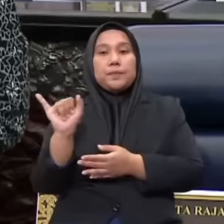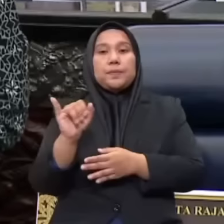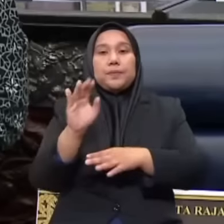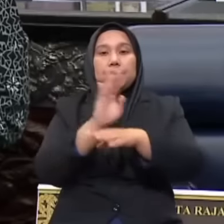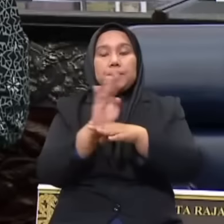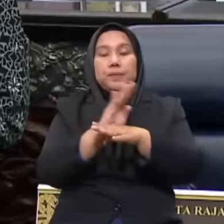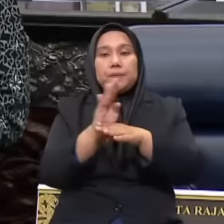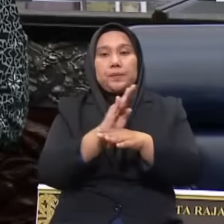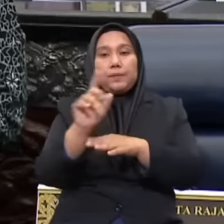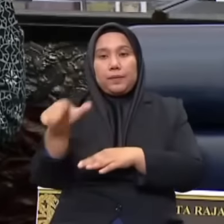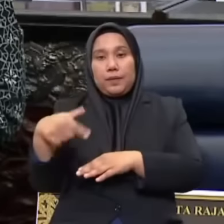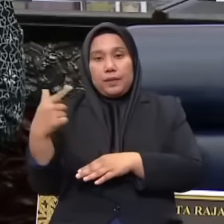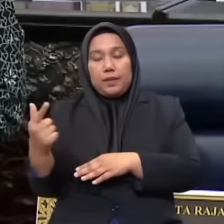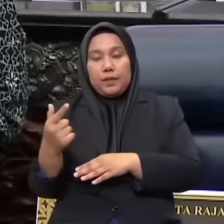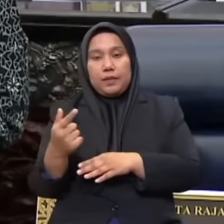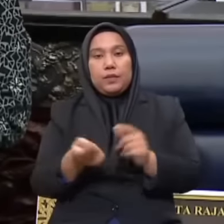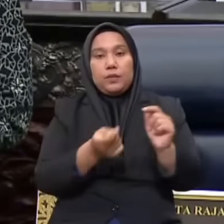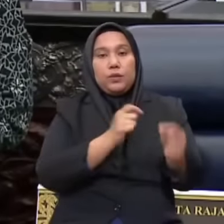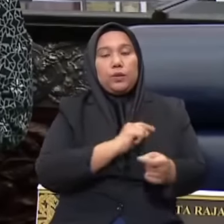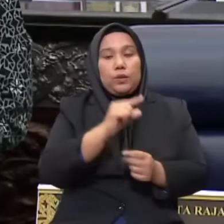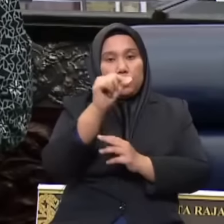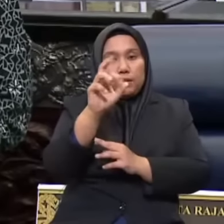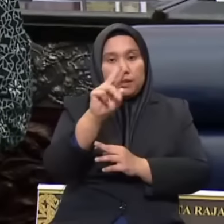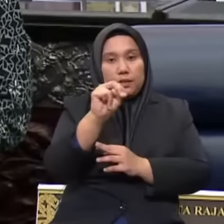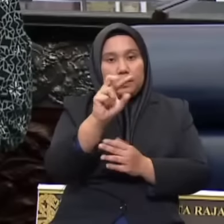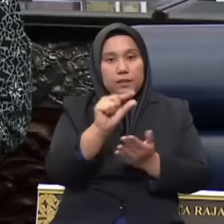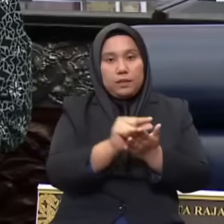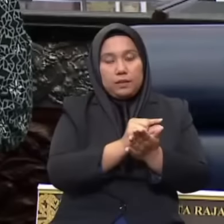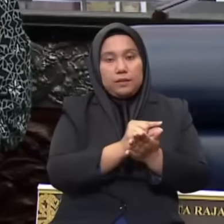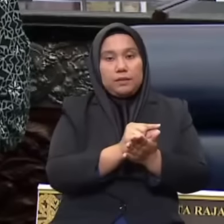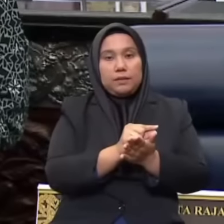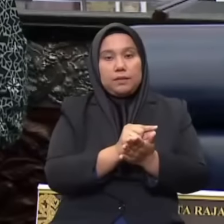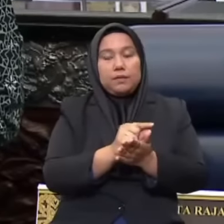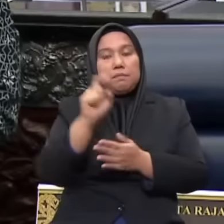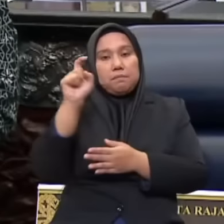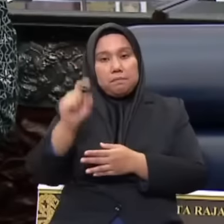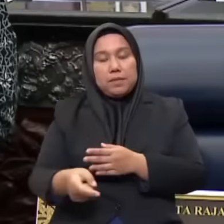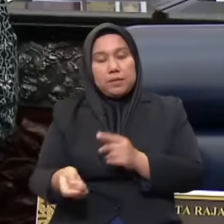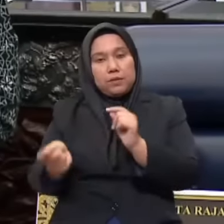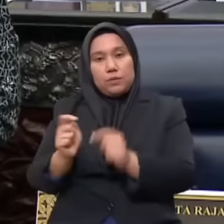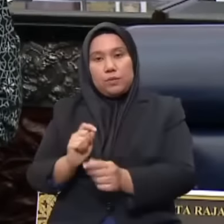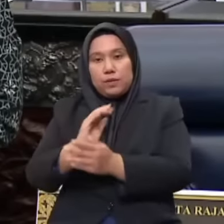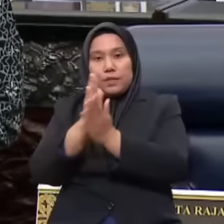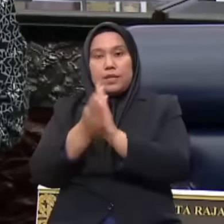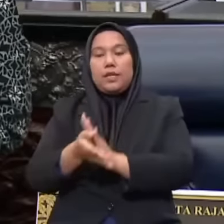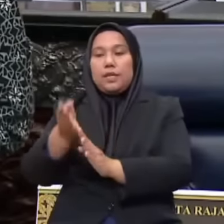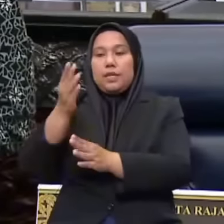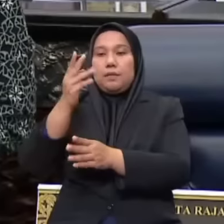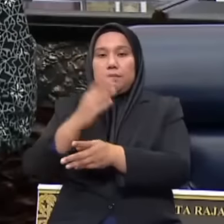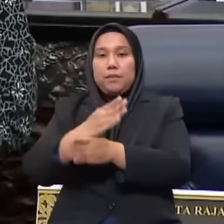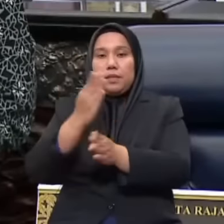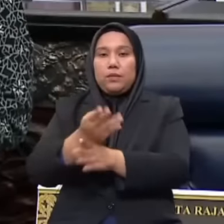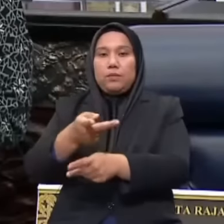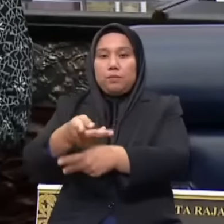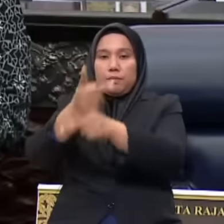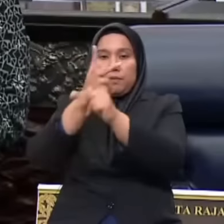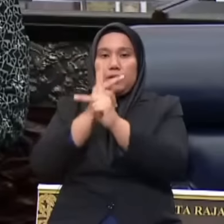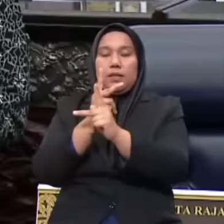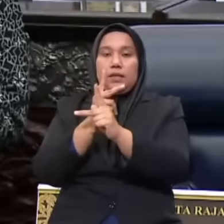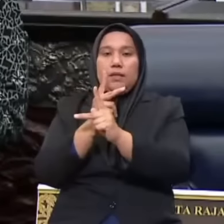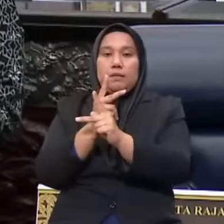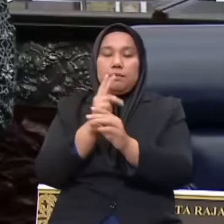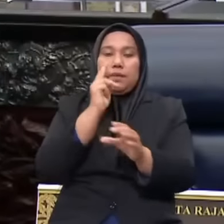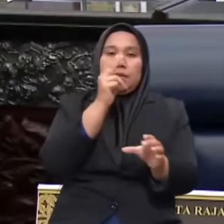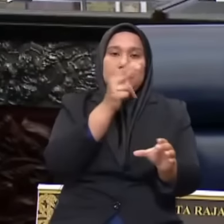kita menukar daripada geran, ia perlulah menjadi dalam bentuk pinjaman yang melibatkan juga institusi